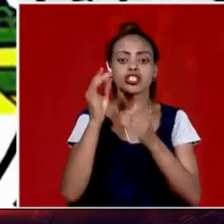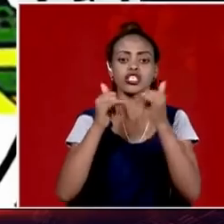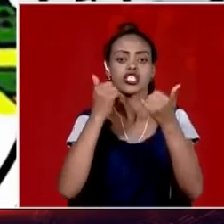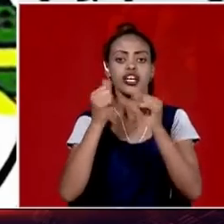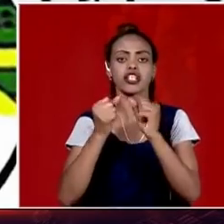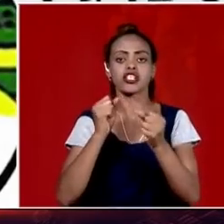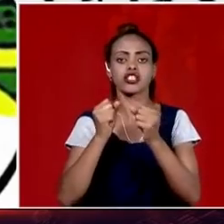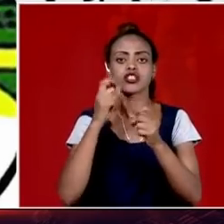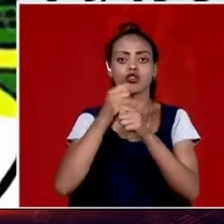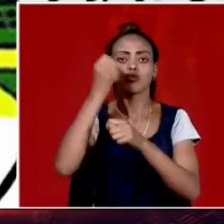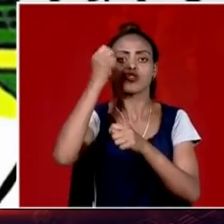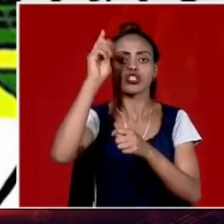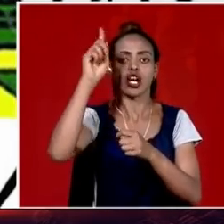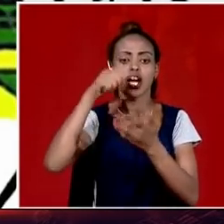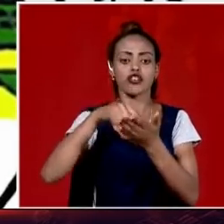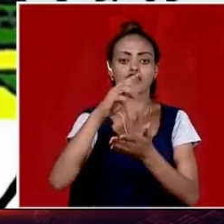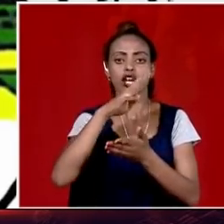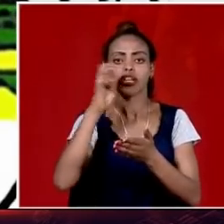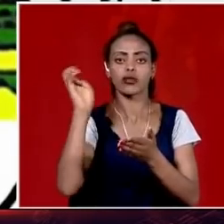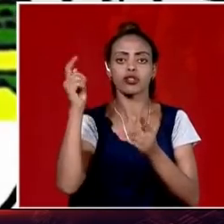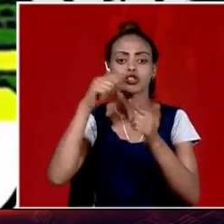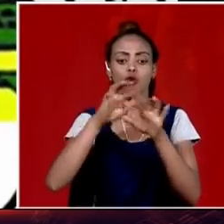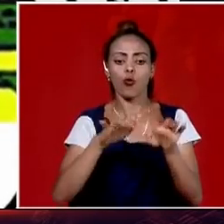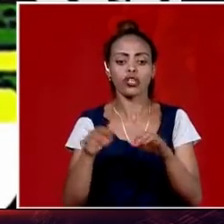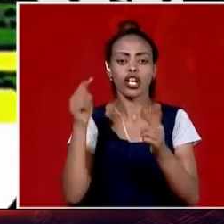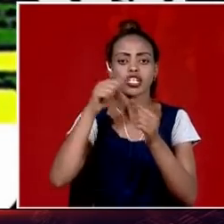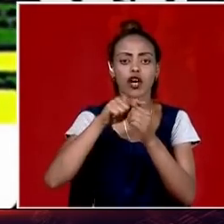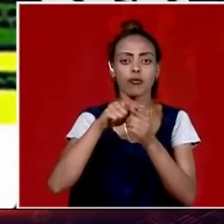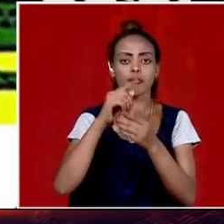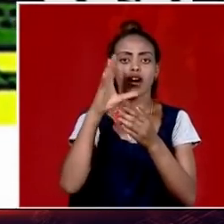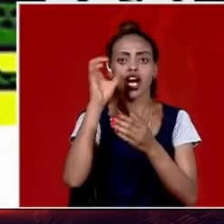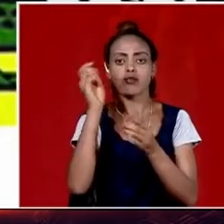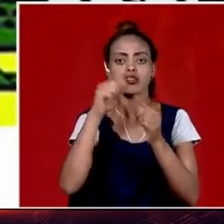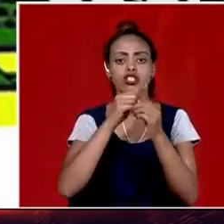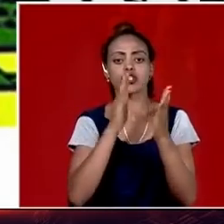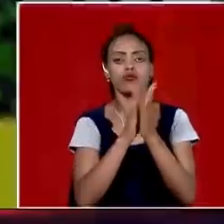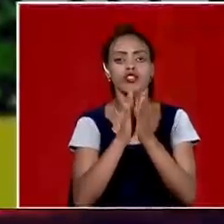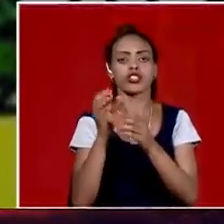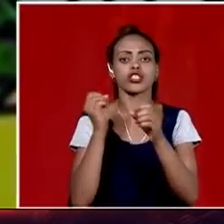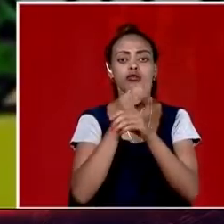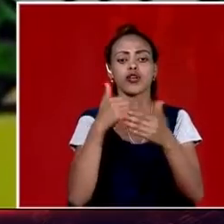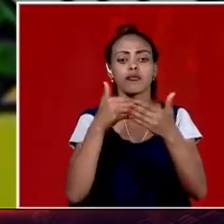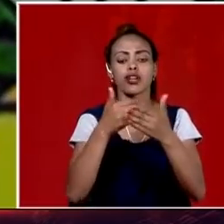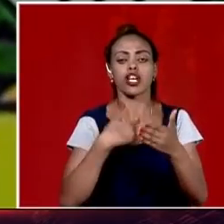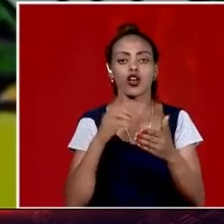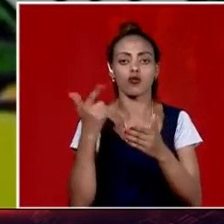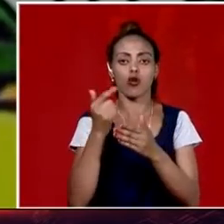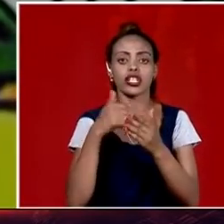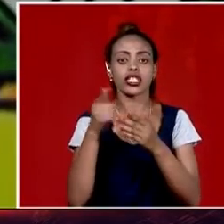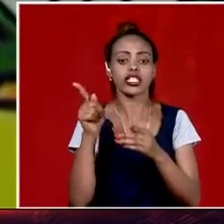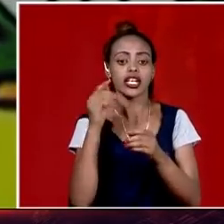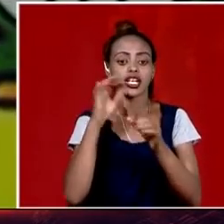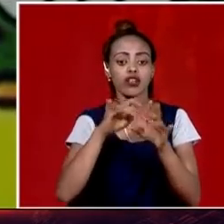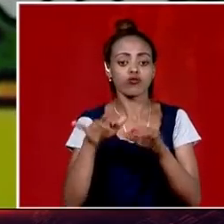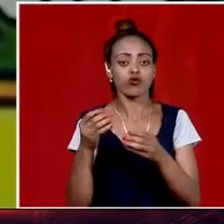ዝዓለመ 1400 ኮምፒተራት ናብ 50 ማእከላት ሳይንስን ቴክኖሎጂን ካልኣይ ብርኪ ኣብያተ ትምህርትን ይባፅሕ ምሕላው ገሊፆም። እተን ናብ